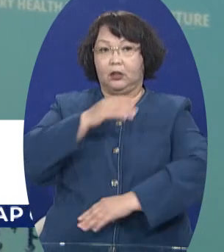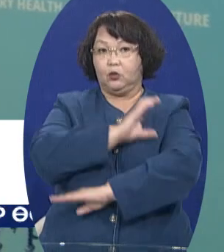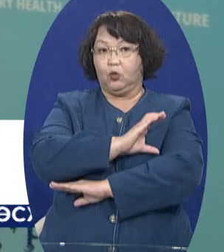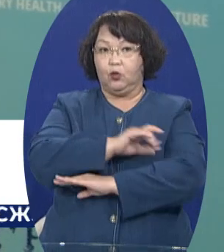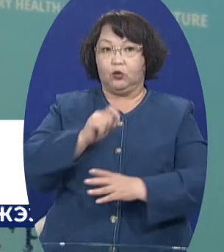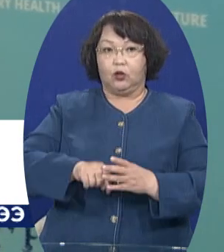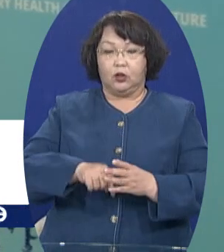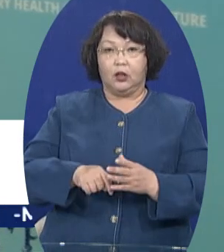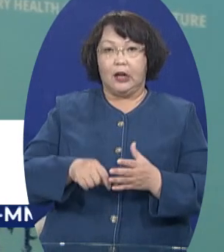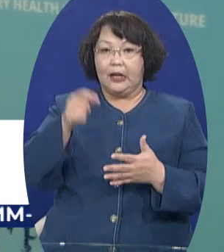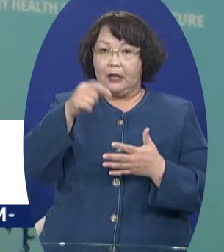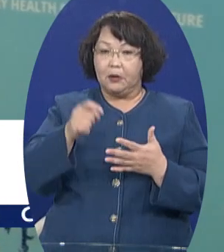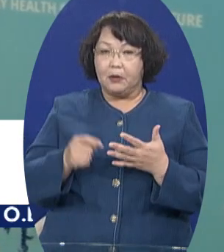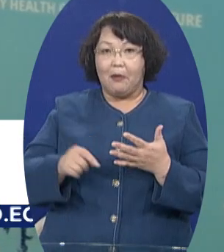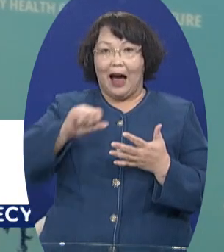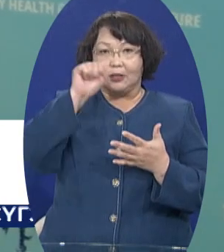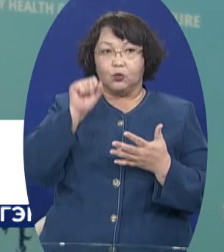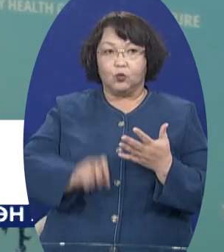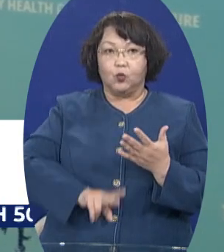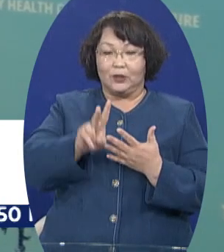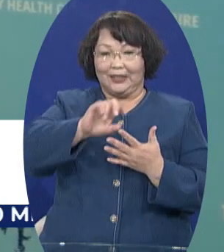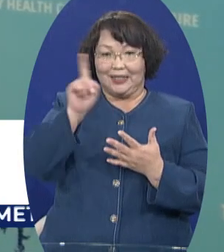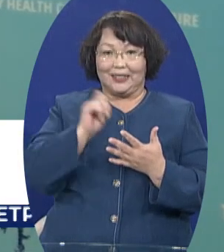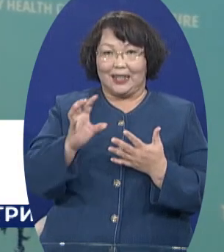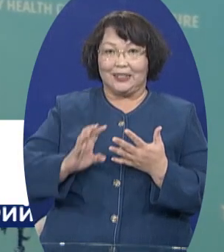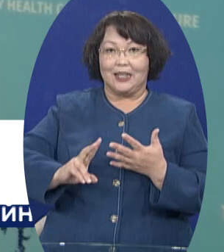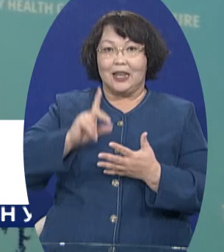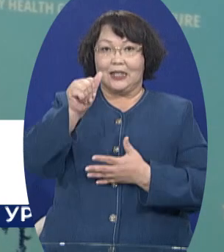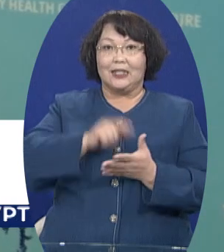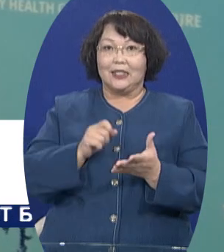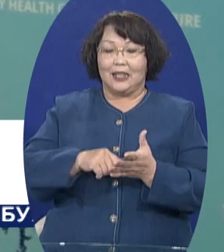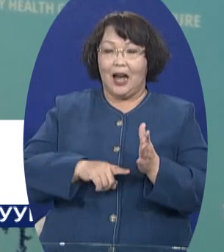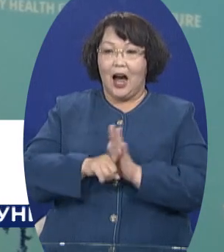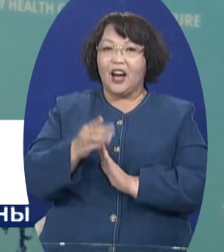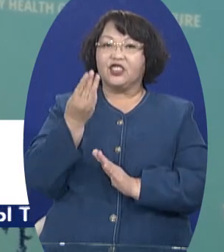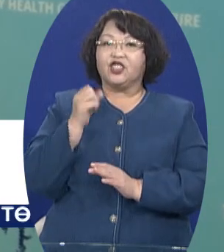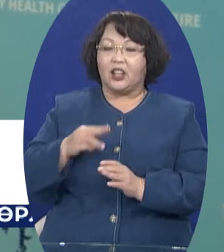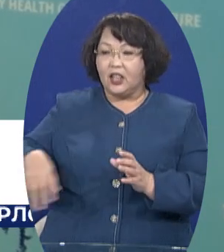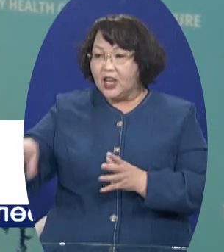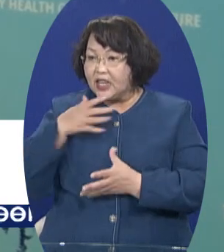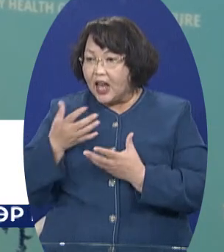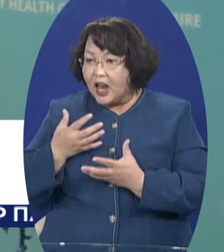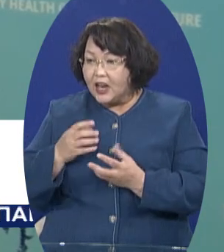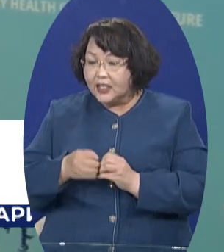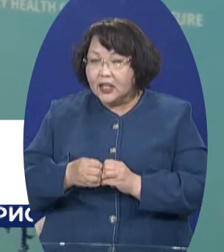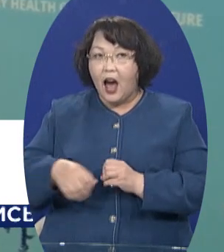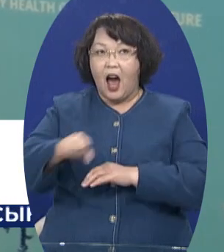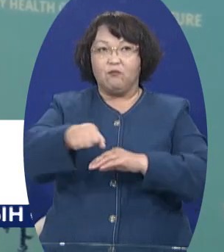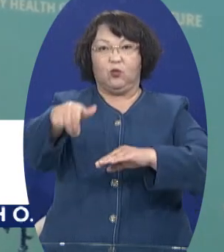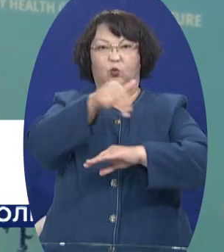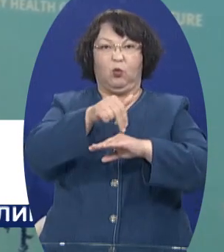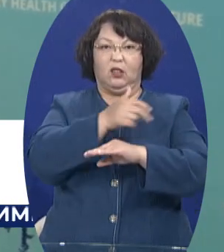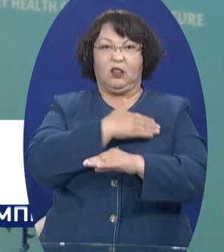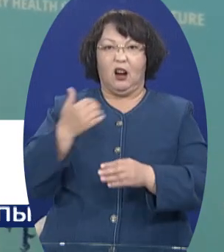Энийг сасарлах шаардлагатай байна гэсэн анхан шатны дээр бидэд ярилцаад үнэхээр аймаг юм уу дүүрийнхээ засаг дарах хүртлээ агшин шат хүртлээ